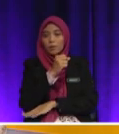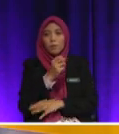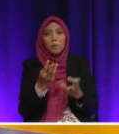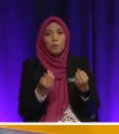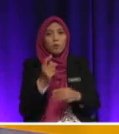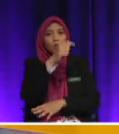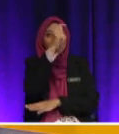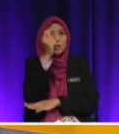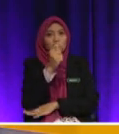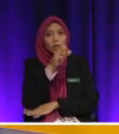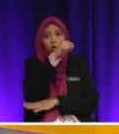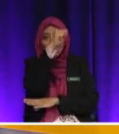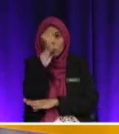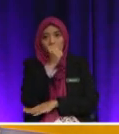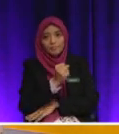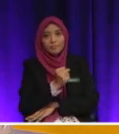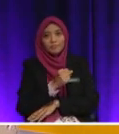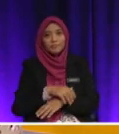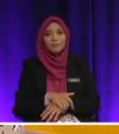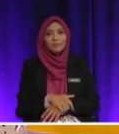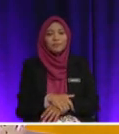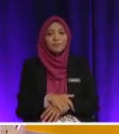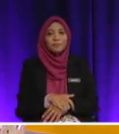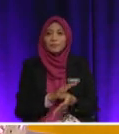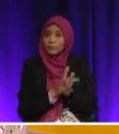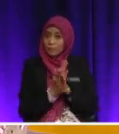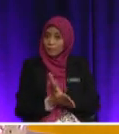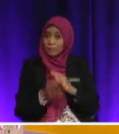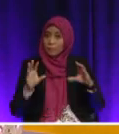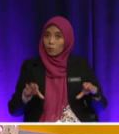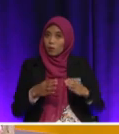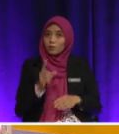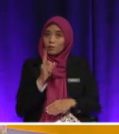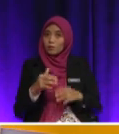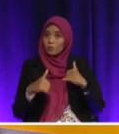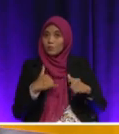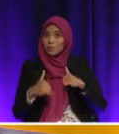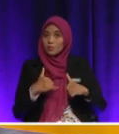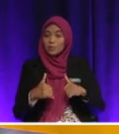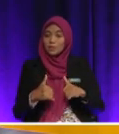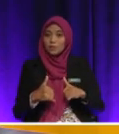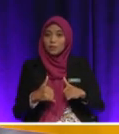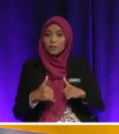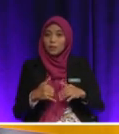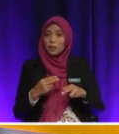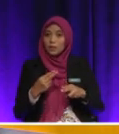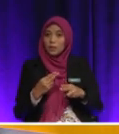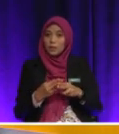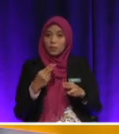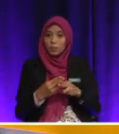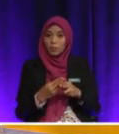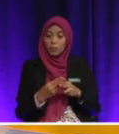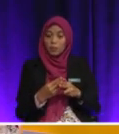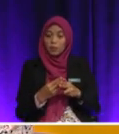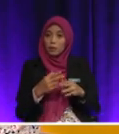permainannya jelas dan paham jadi kita buat satu permainan yang kita namakan sebagai permainan saya